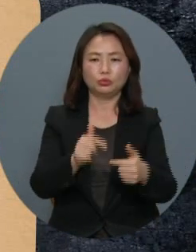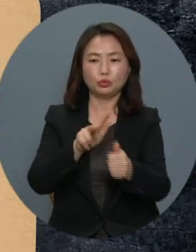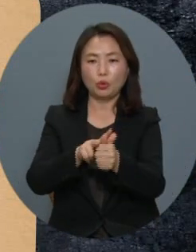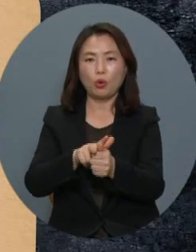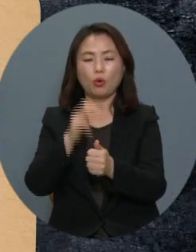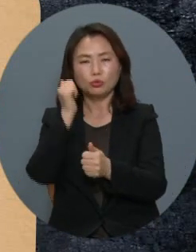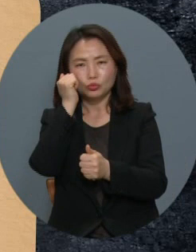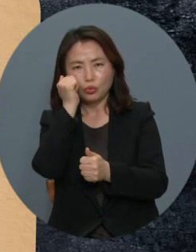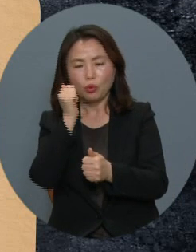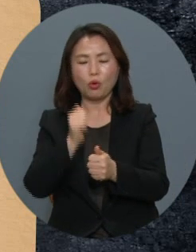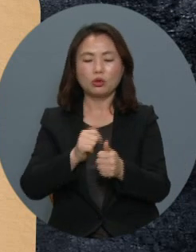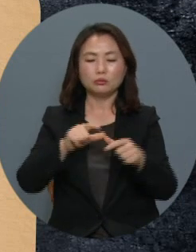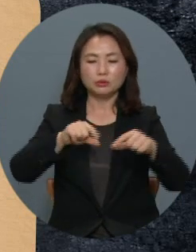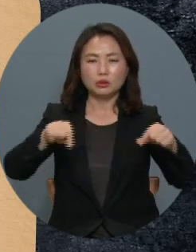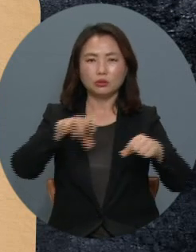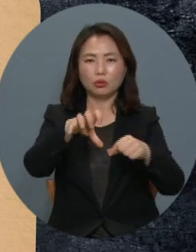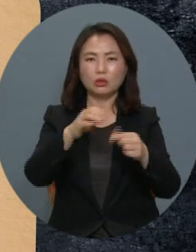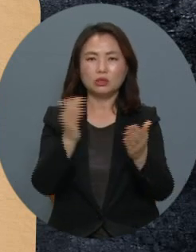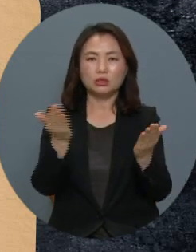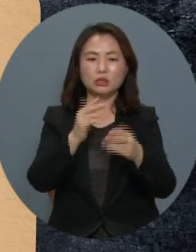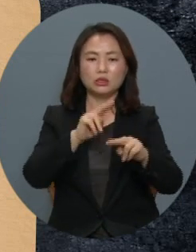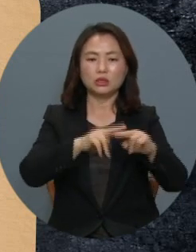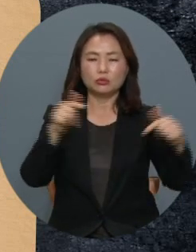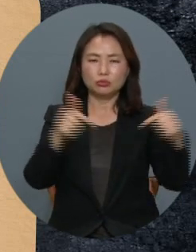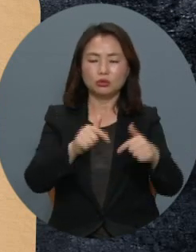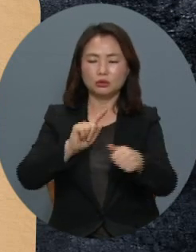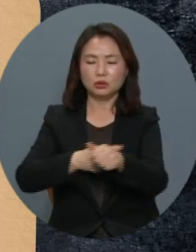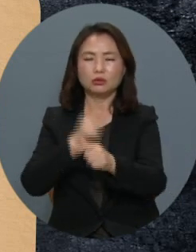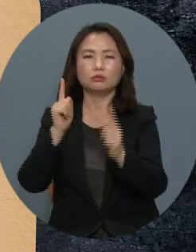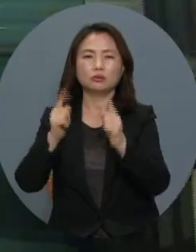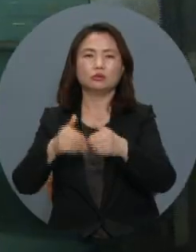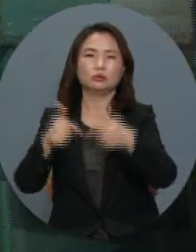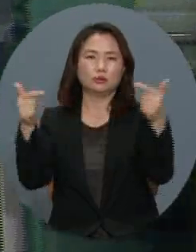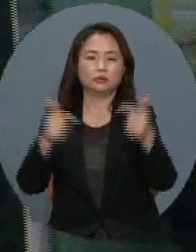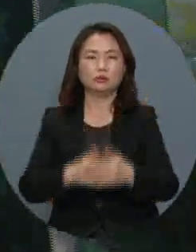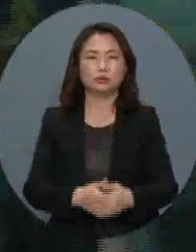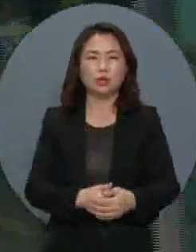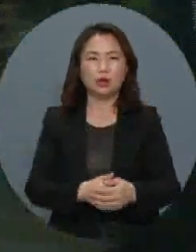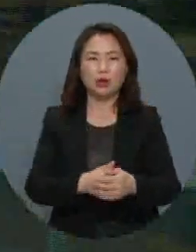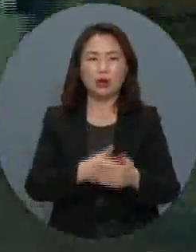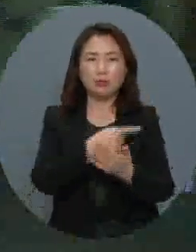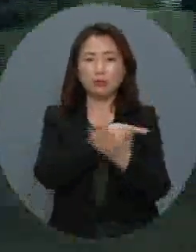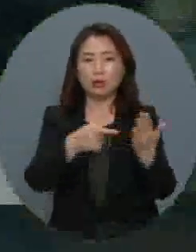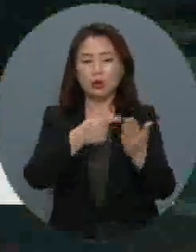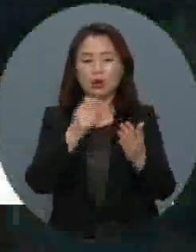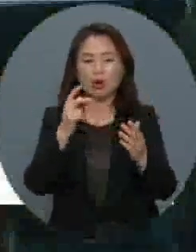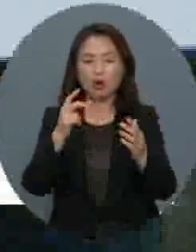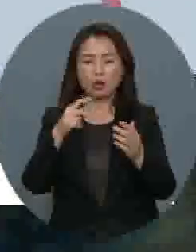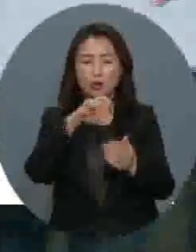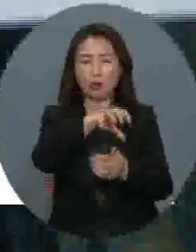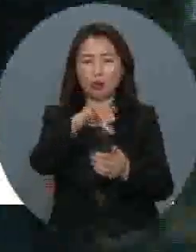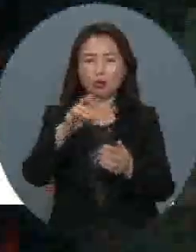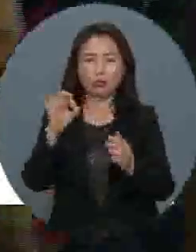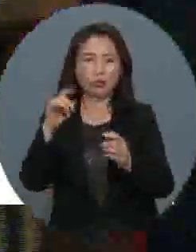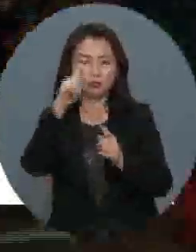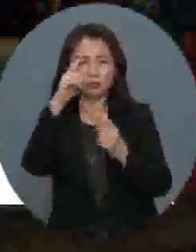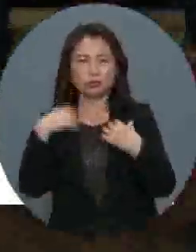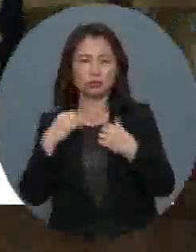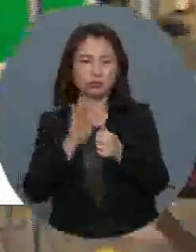소매와 숙박, 음식점업의 일자리가 줄어든 게 가장 컸습니다. 피해 업종에 대한 정부 지원이